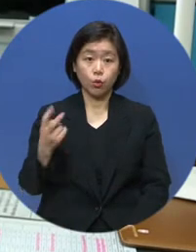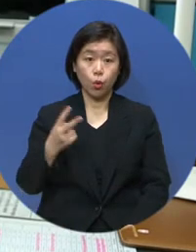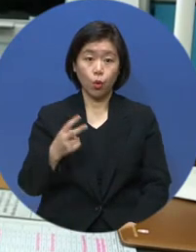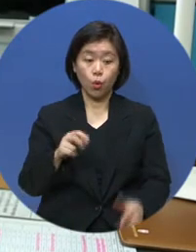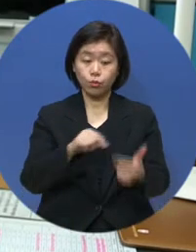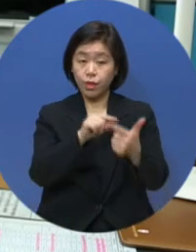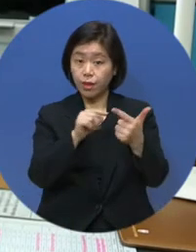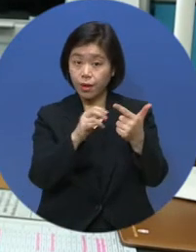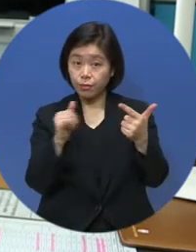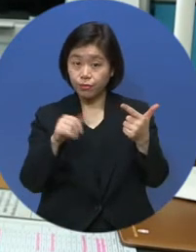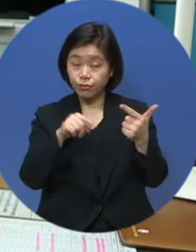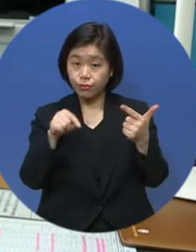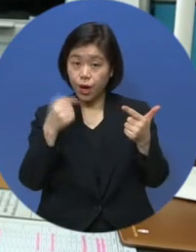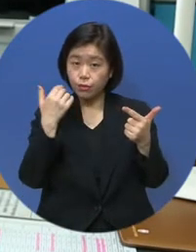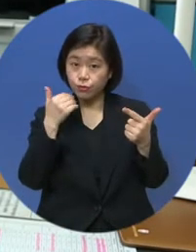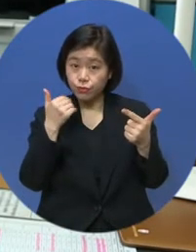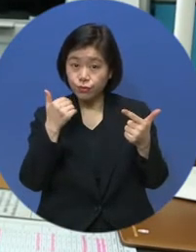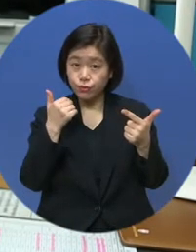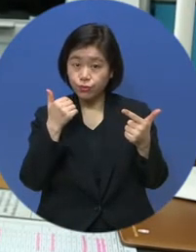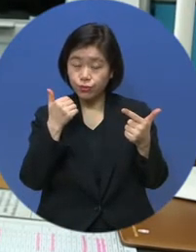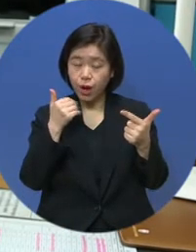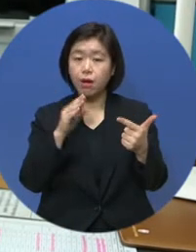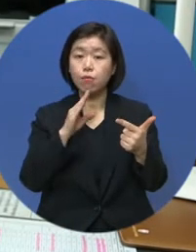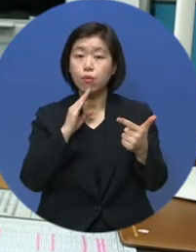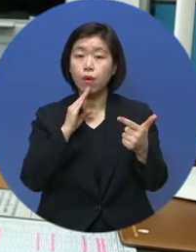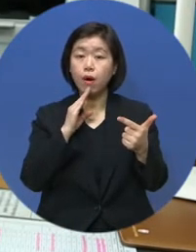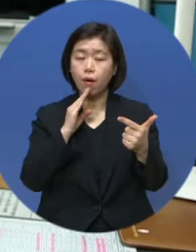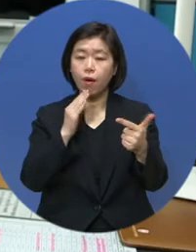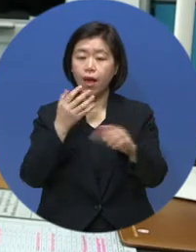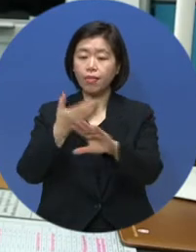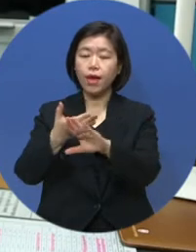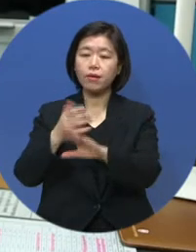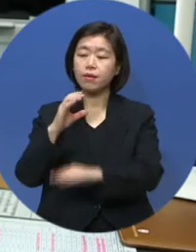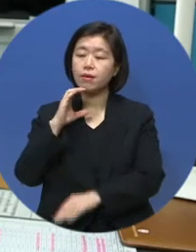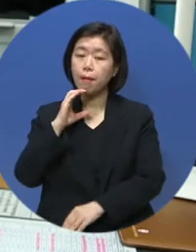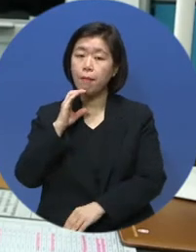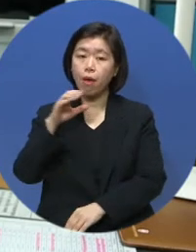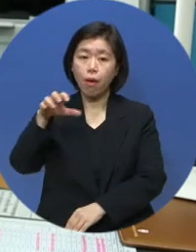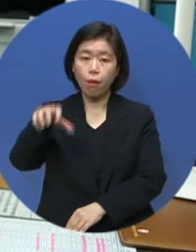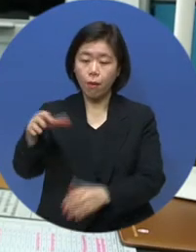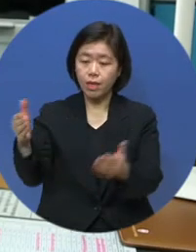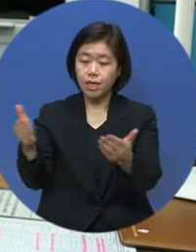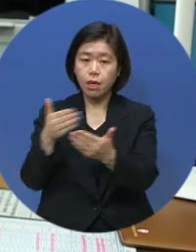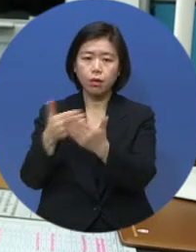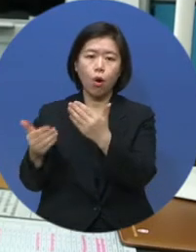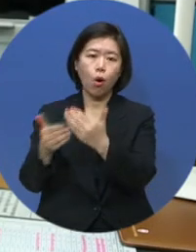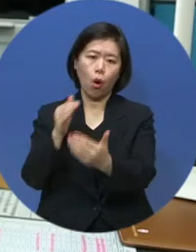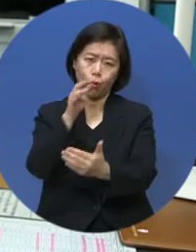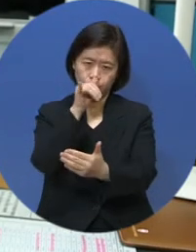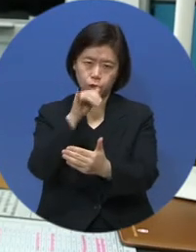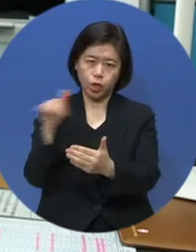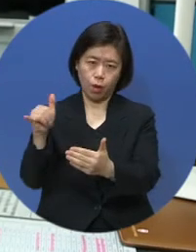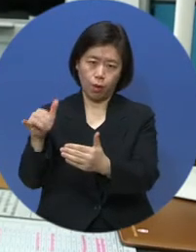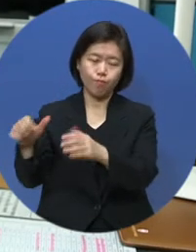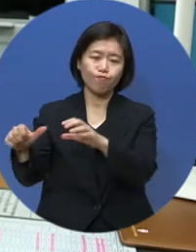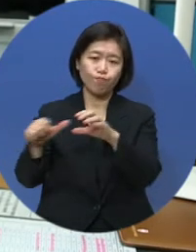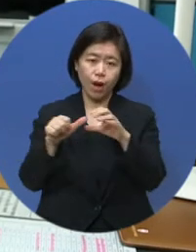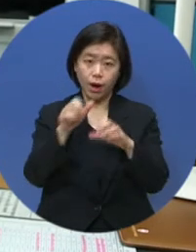있는 카페에서 실제적으로 일을 해본 경험이 있는 발달장애인들이